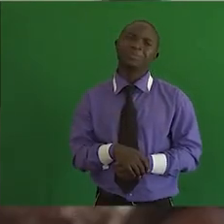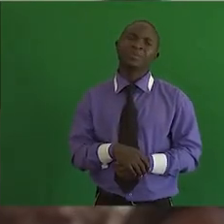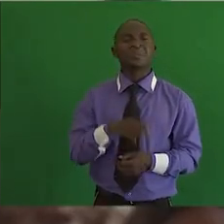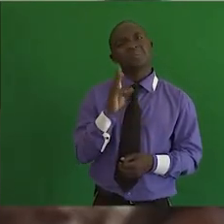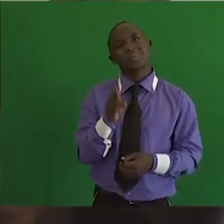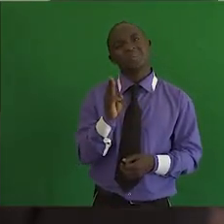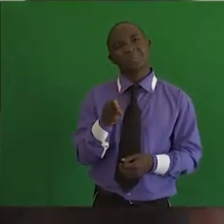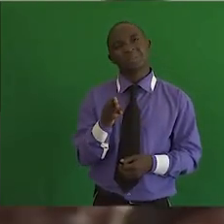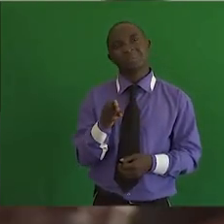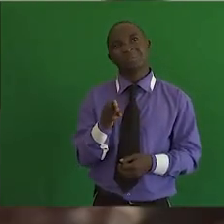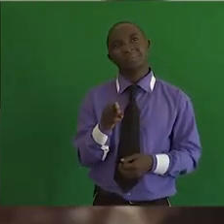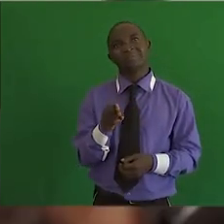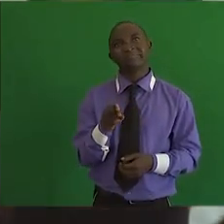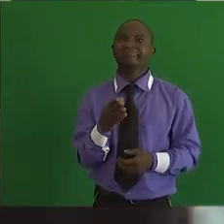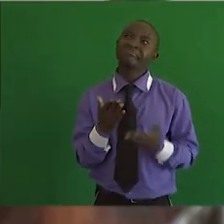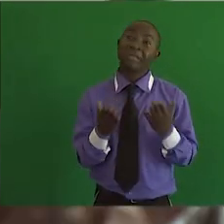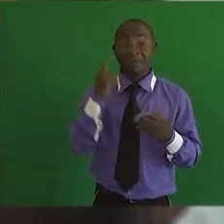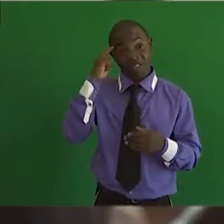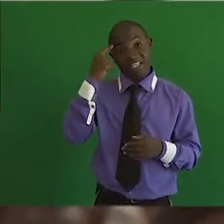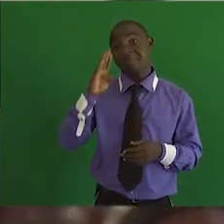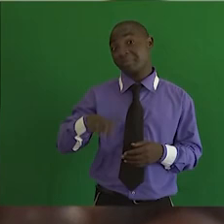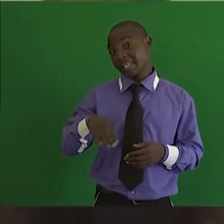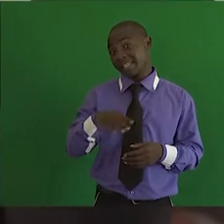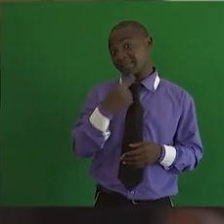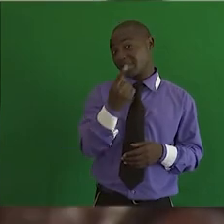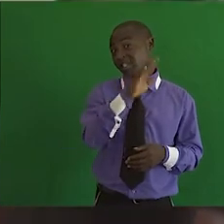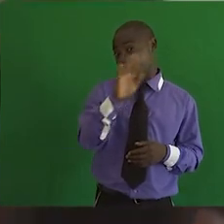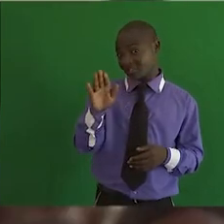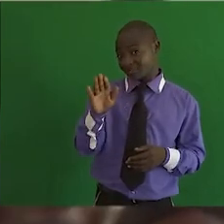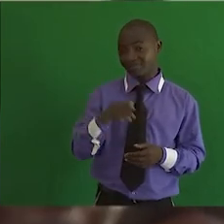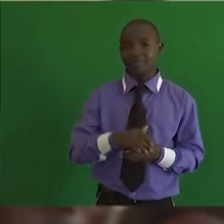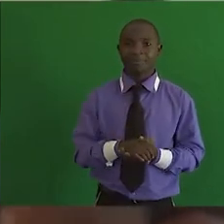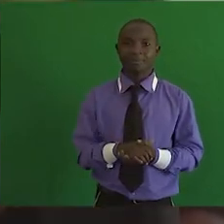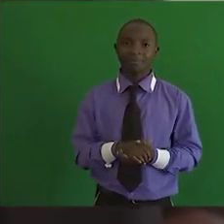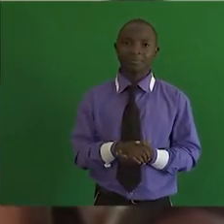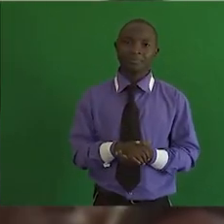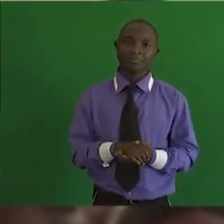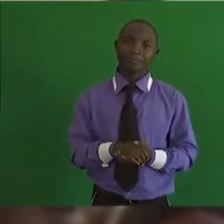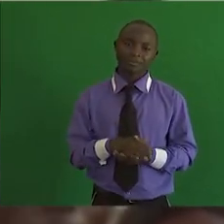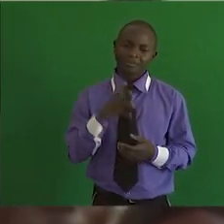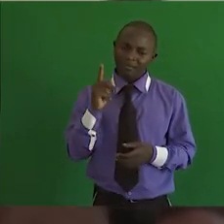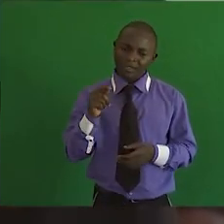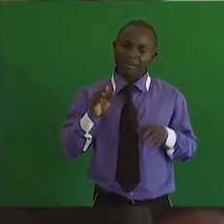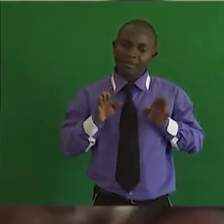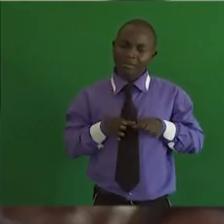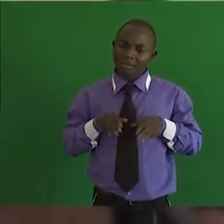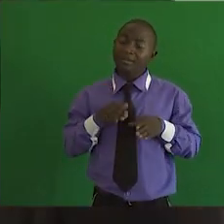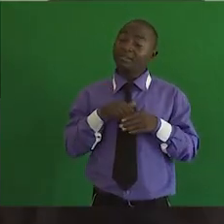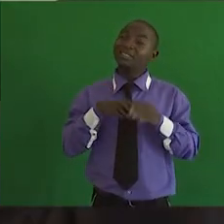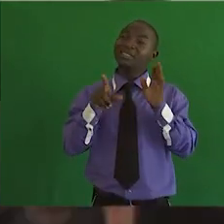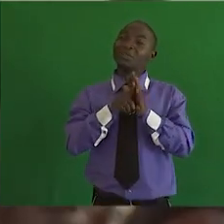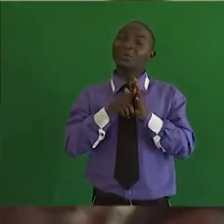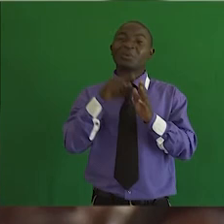nevana vose, ndovana mai vanoti baba wenyu ava irombe, ndini chete ndinoziva. Iro ndo dambudziko rinoita kuti vamwene